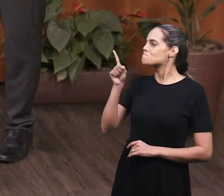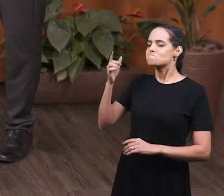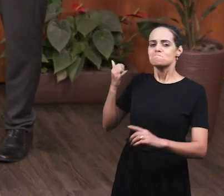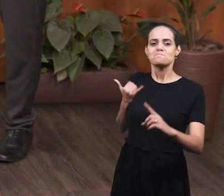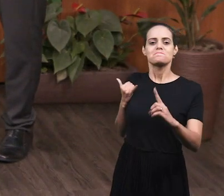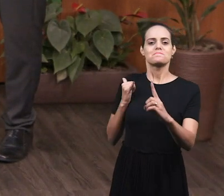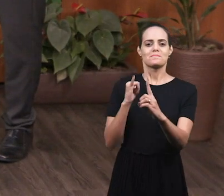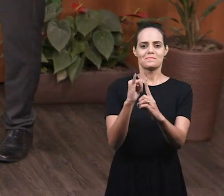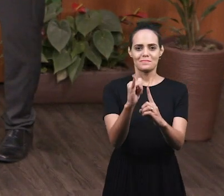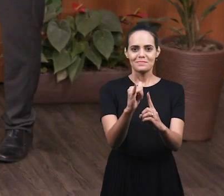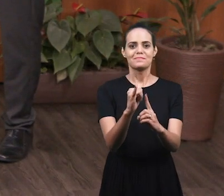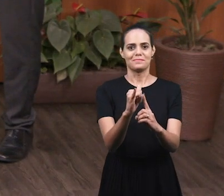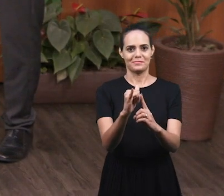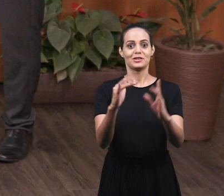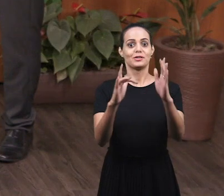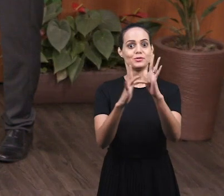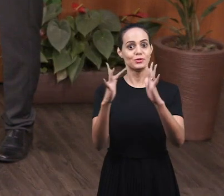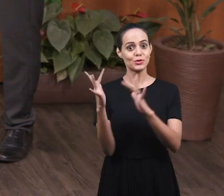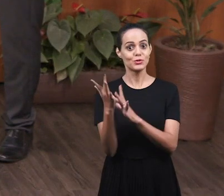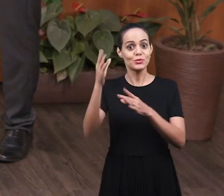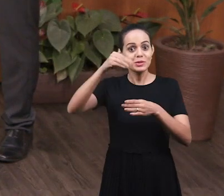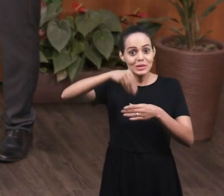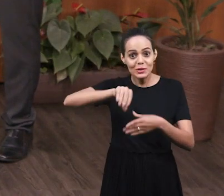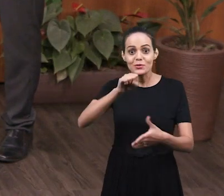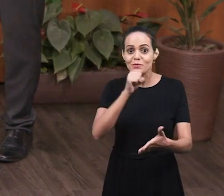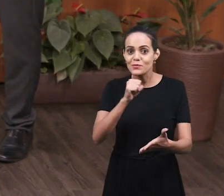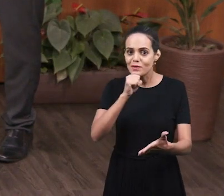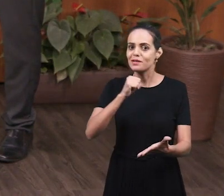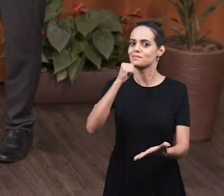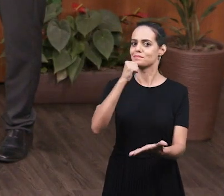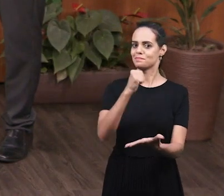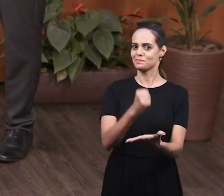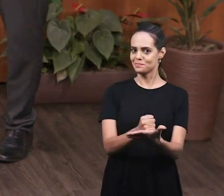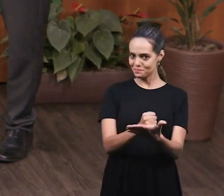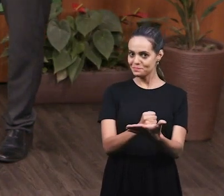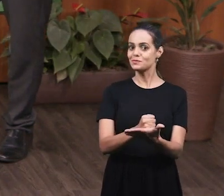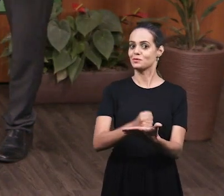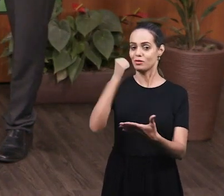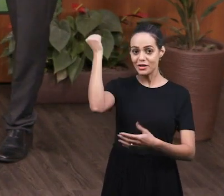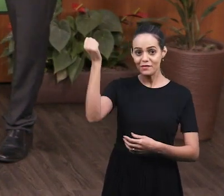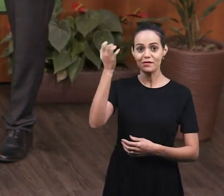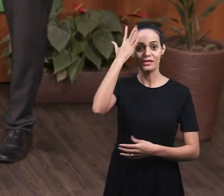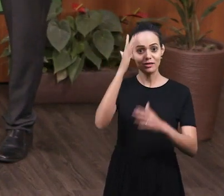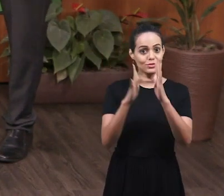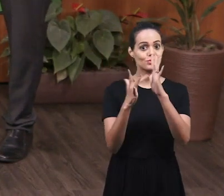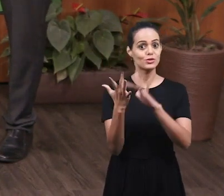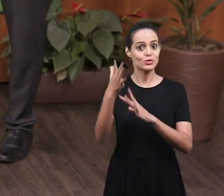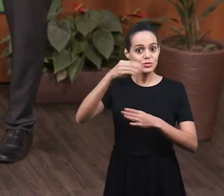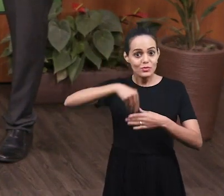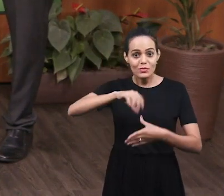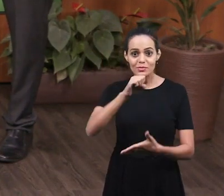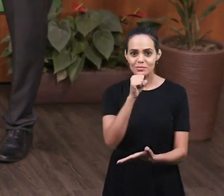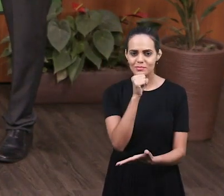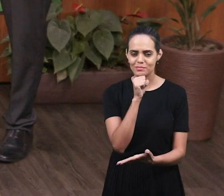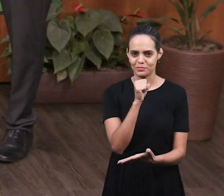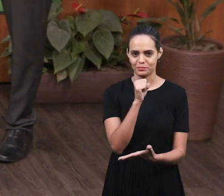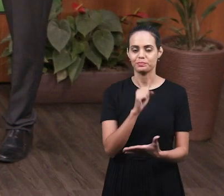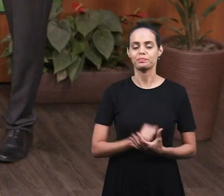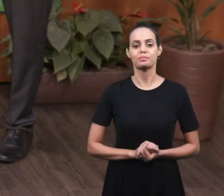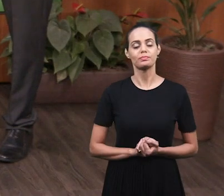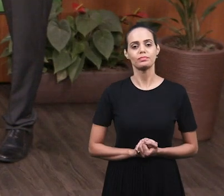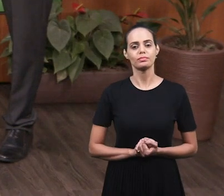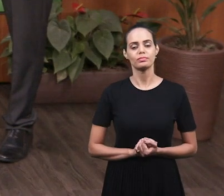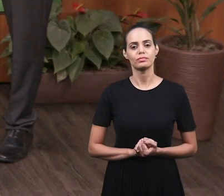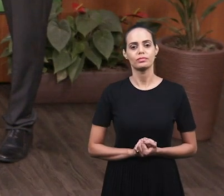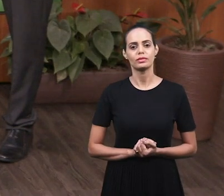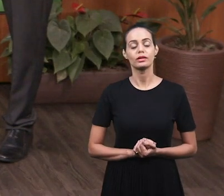beauté prophétique de Jésus à l'Ancien Testament, la révélation, exactement. Voyez bien,